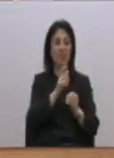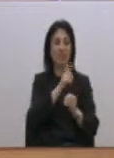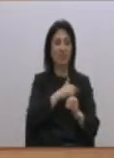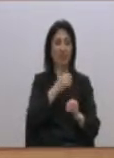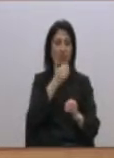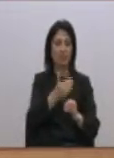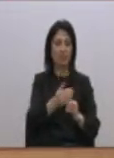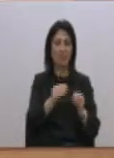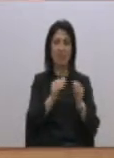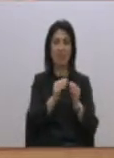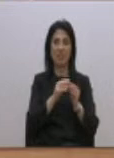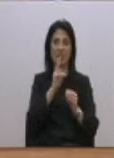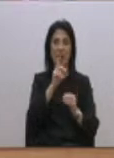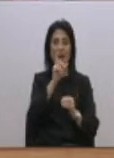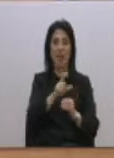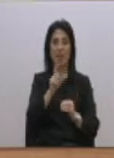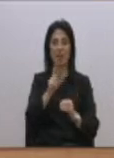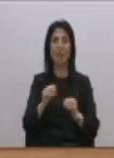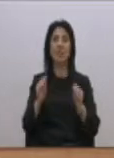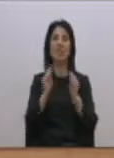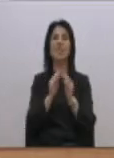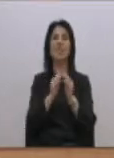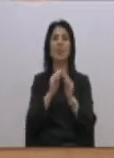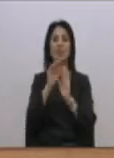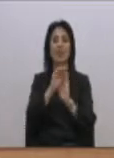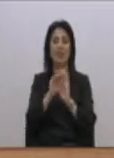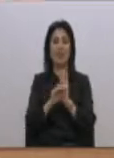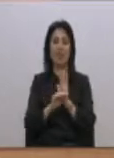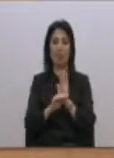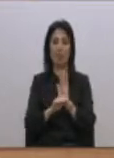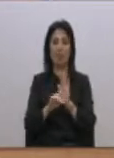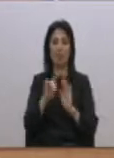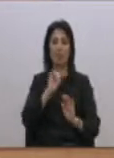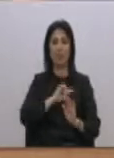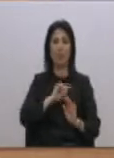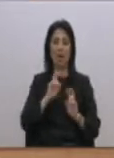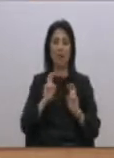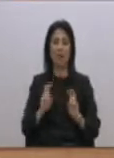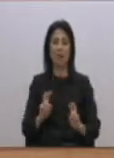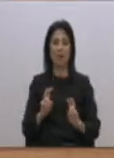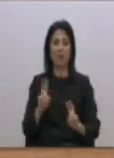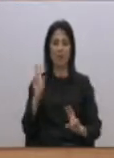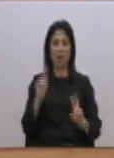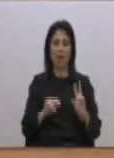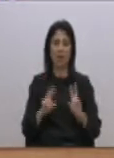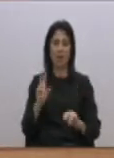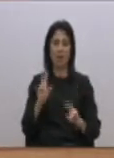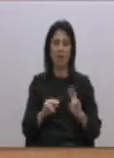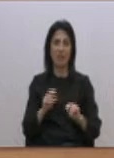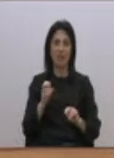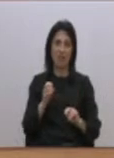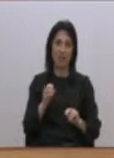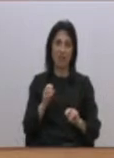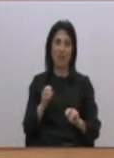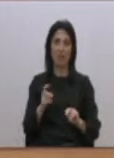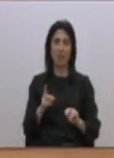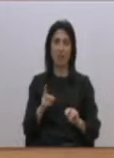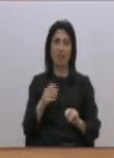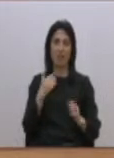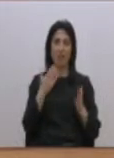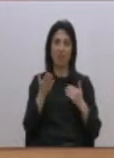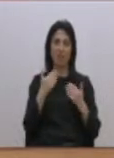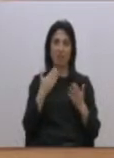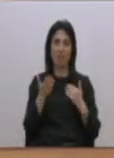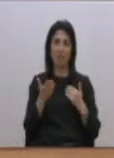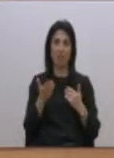მიერ, იგივე კანდიდატების, იგივე კრიტერიუმების და მახასიათებლების გათვალისწინებით კიდევ კენჭის